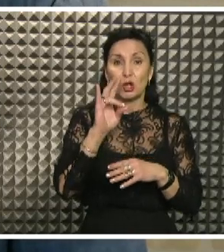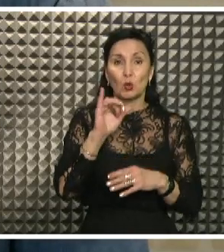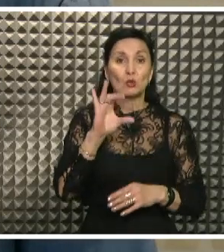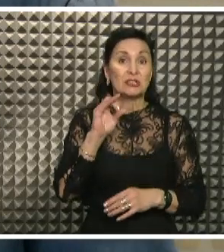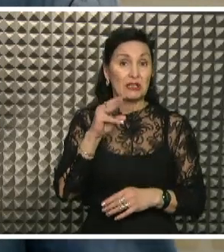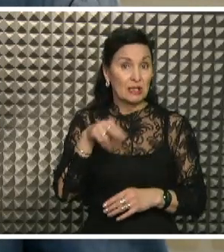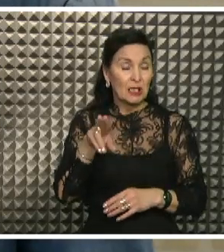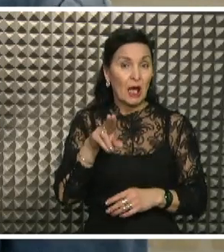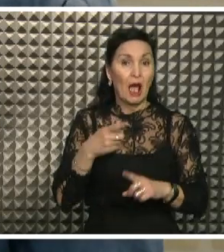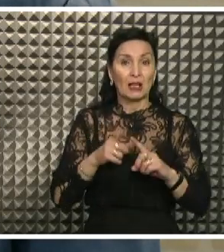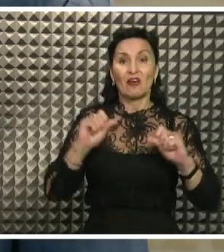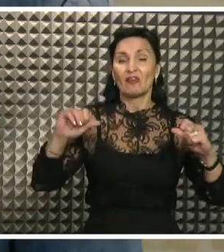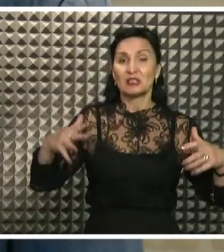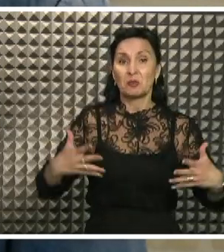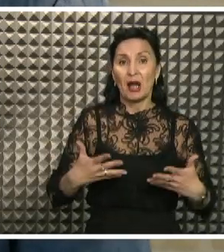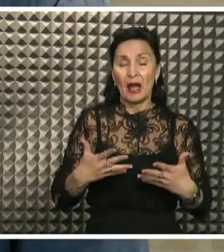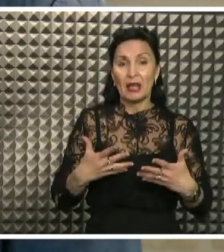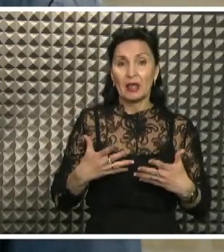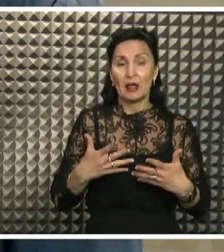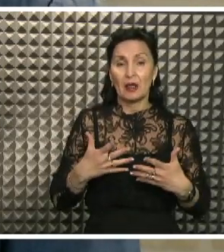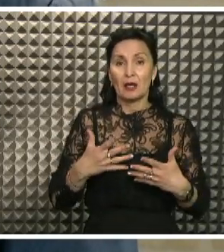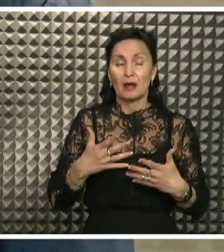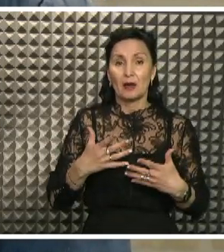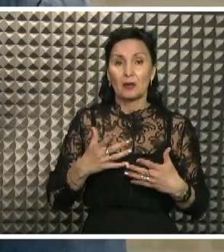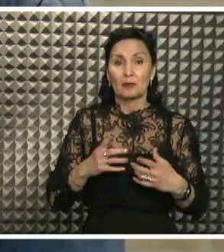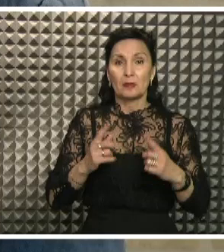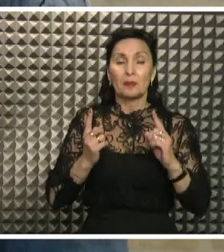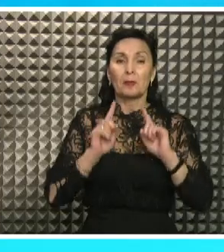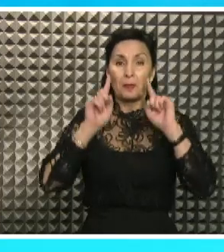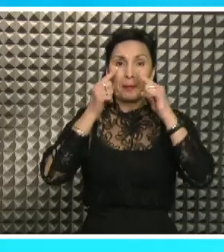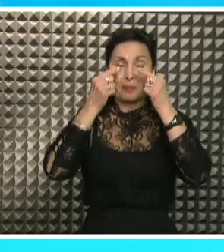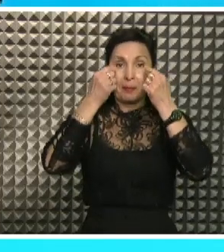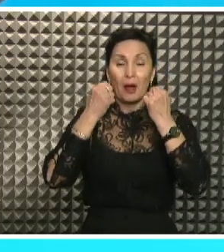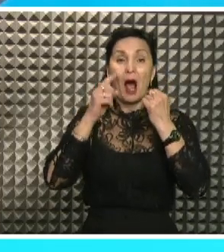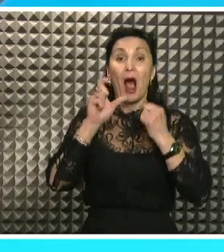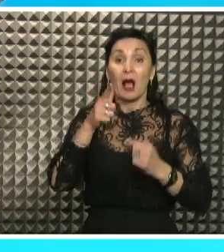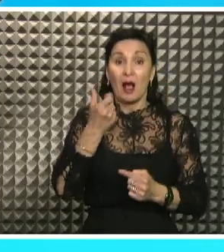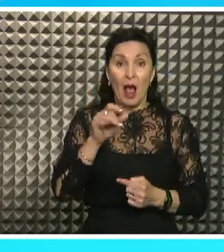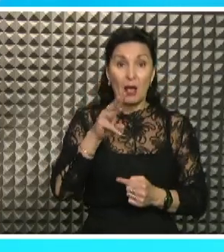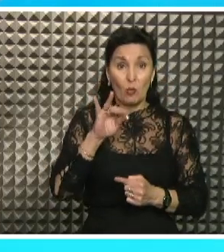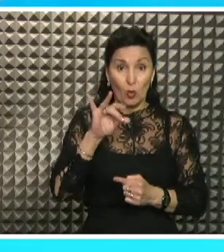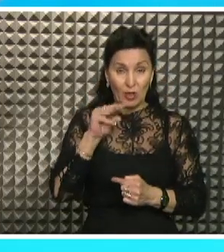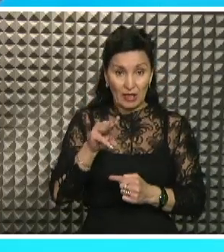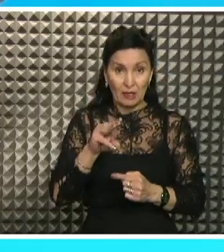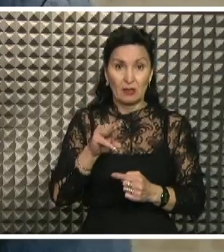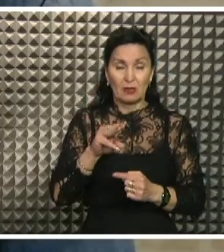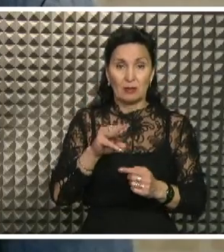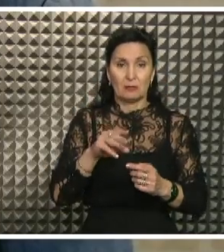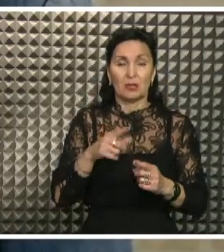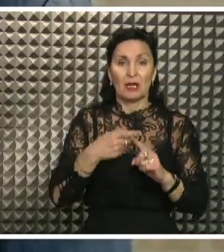это воспаление слизистой пазух, придаточных пазух носа. Гайморит – это одна из придаточных пазух носа, скажем